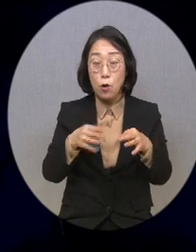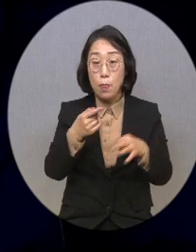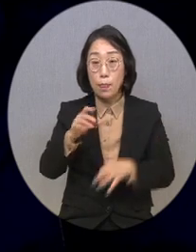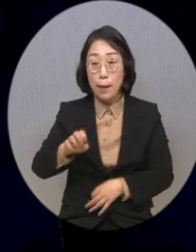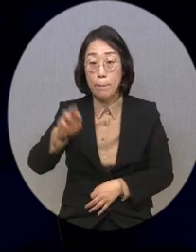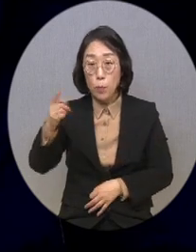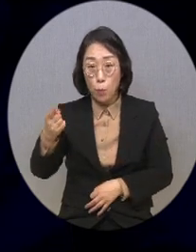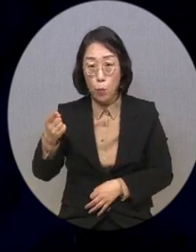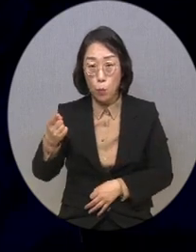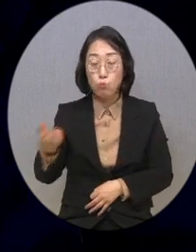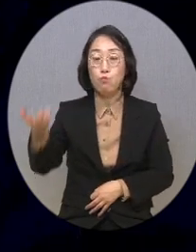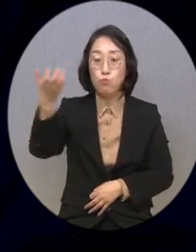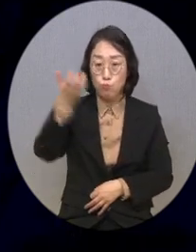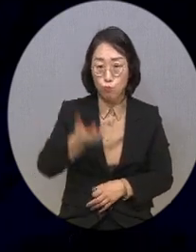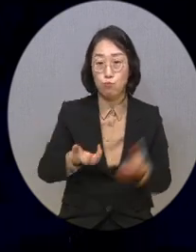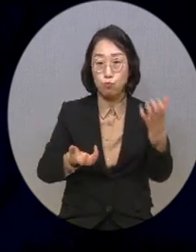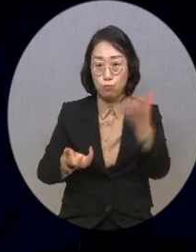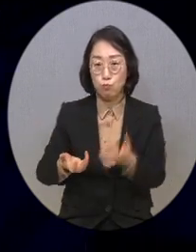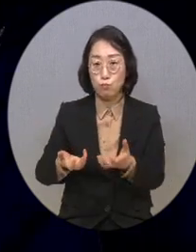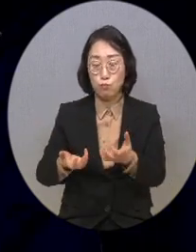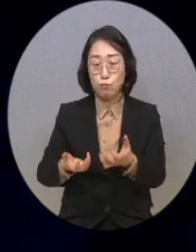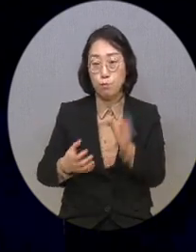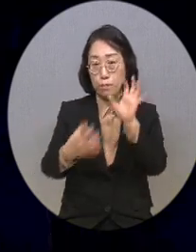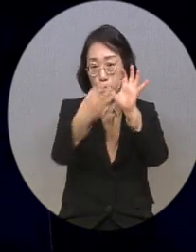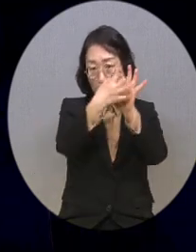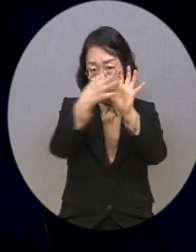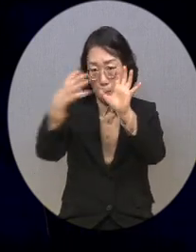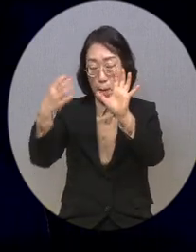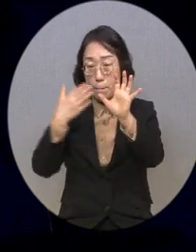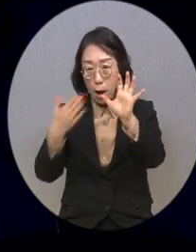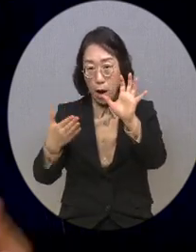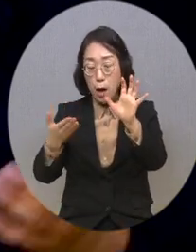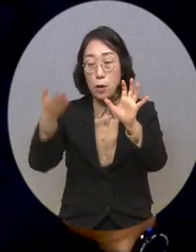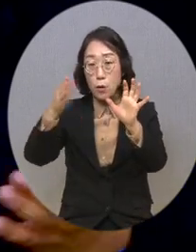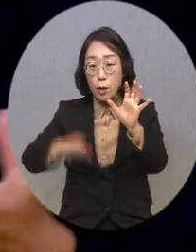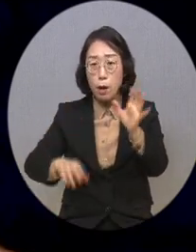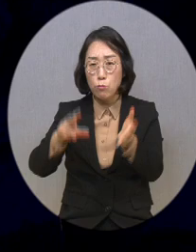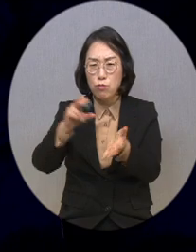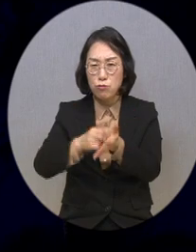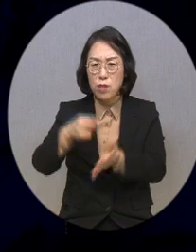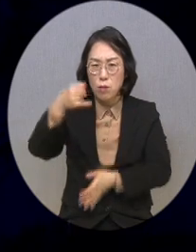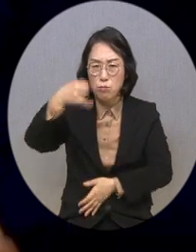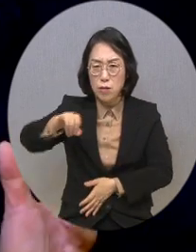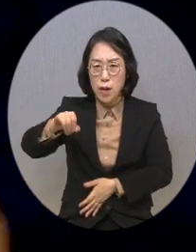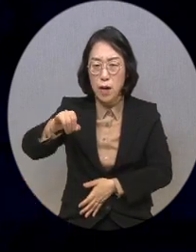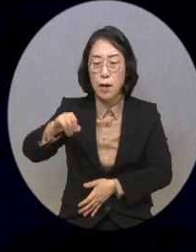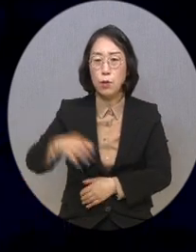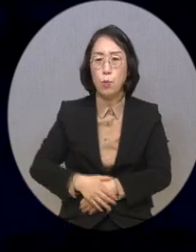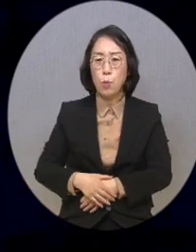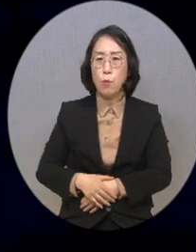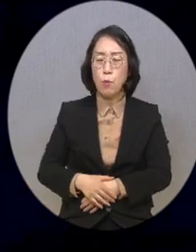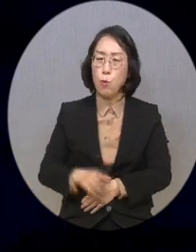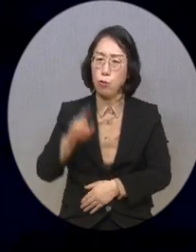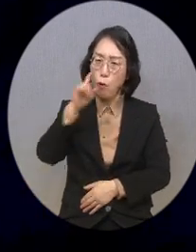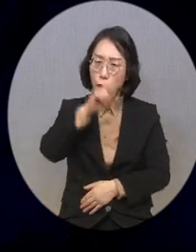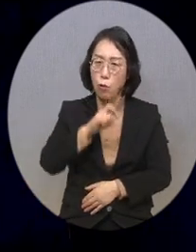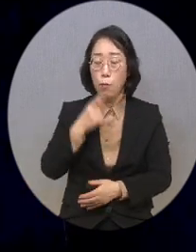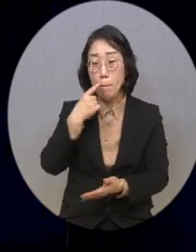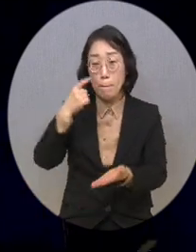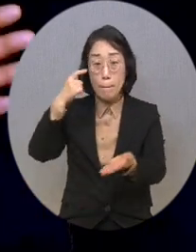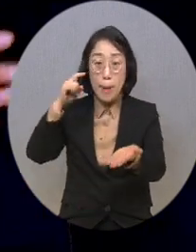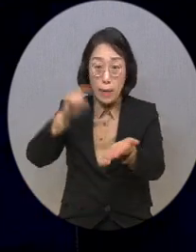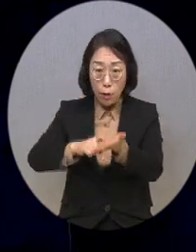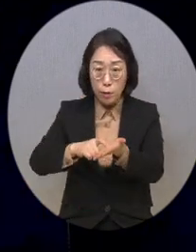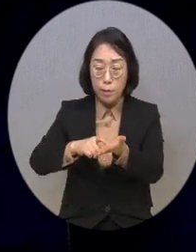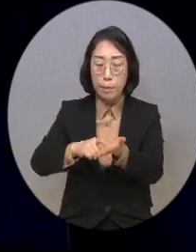가능한데 저희들이 이제 이게 제품에 이제 문제가 있거나 안전성에 문제가 있거나 식품 위생에 문제가 있거나 그러면